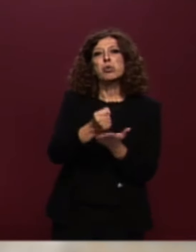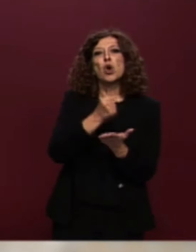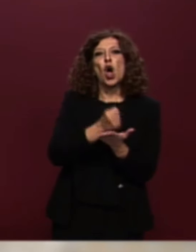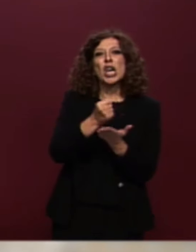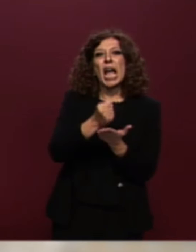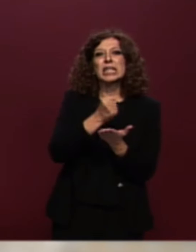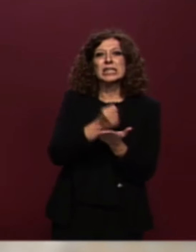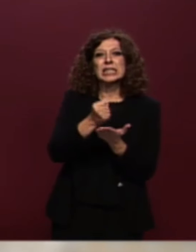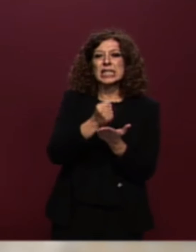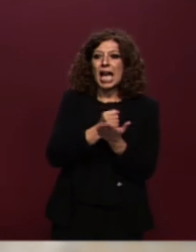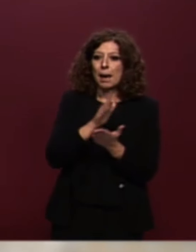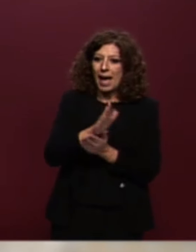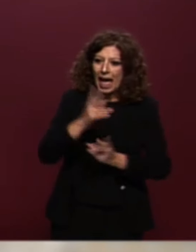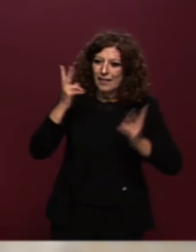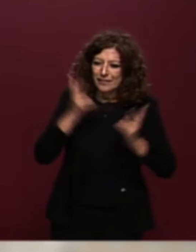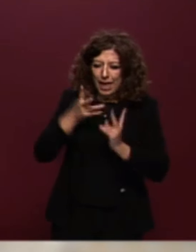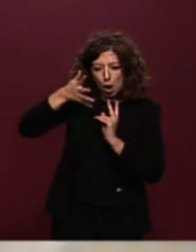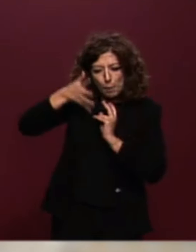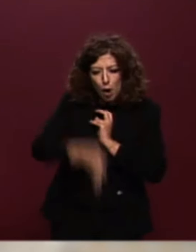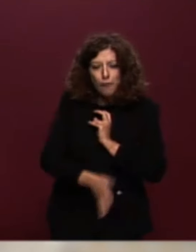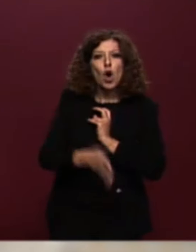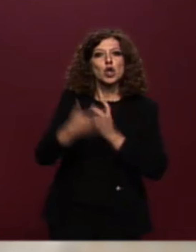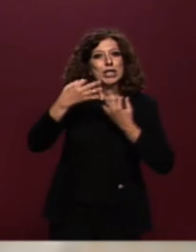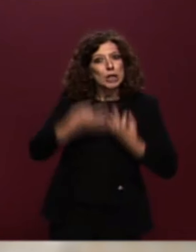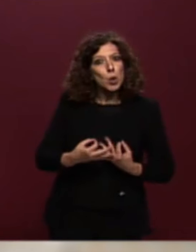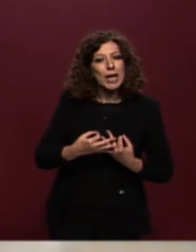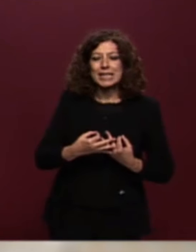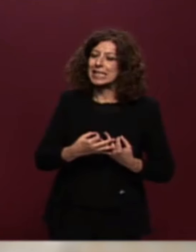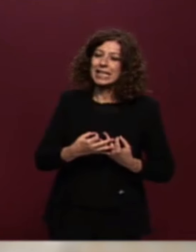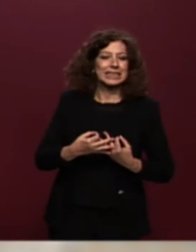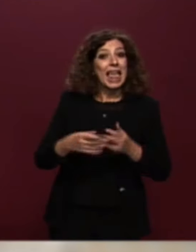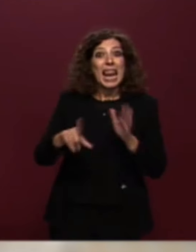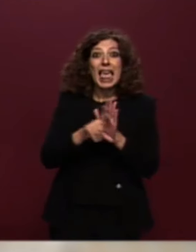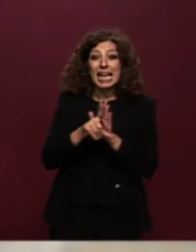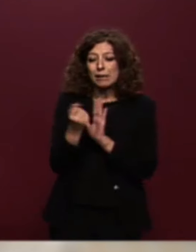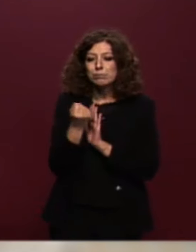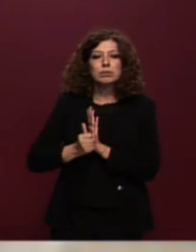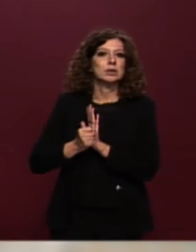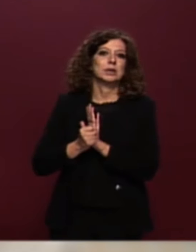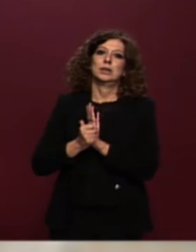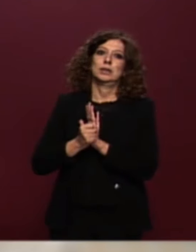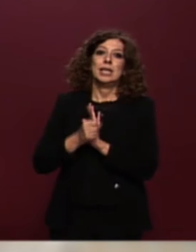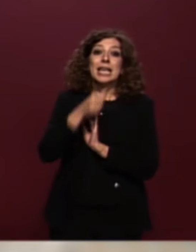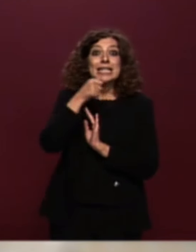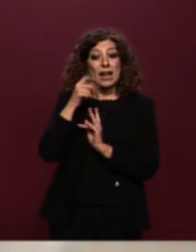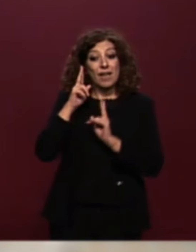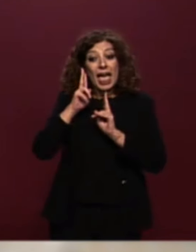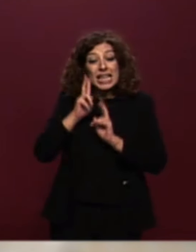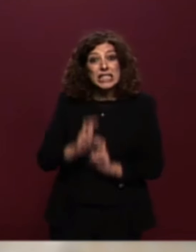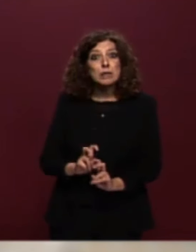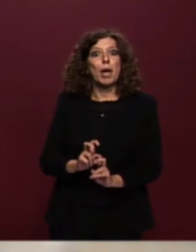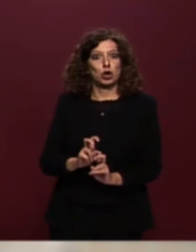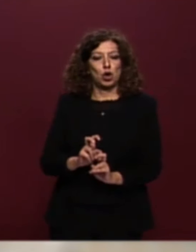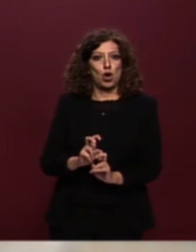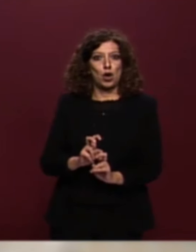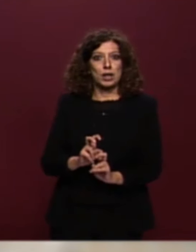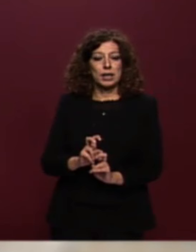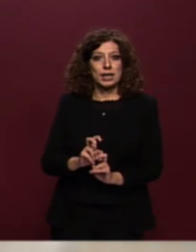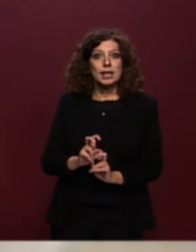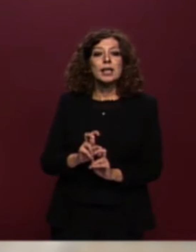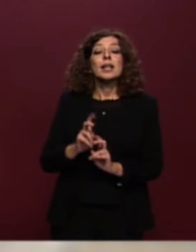non incidere in profondità sulla sicurezza e nemmeno sull'illegalità. Servono più ispettori, molti di più. I numeri di oggi non